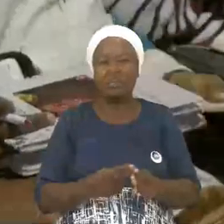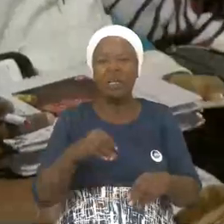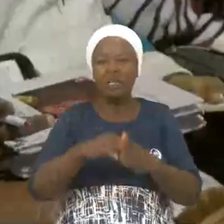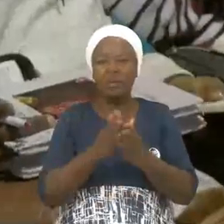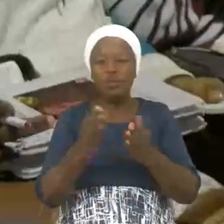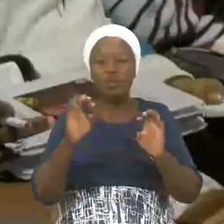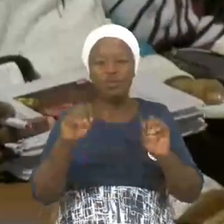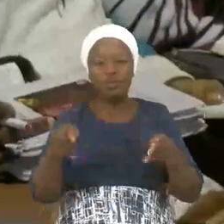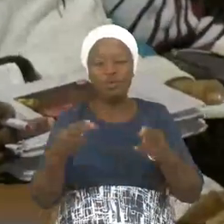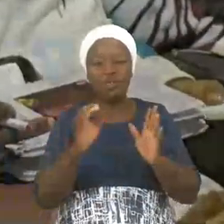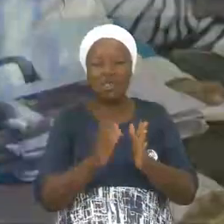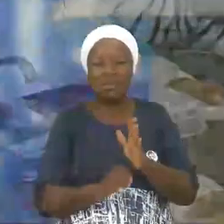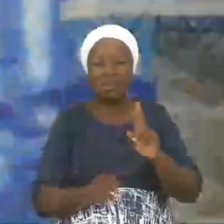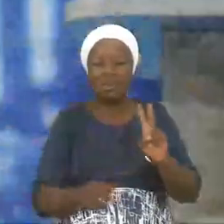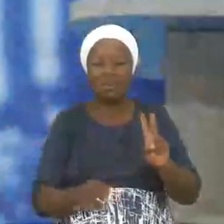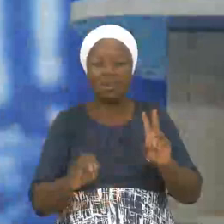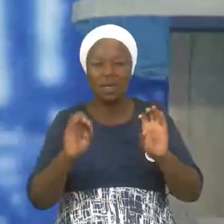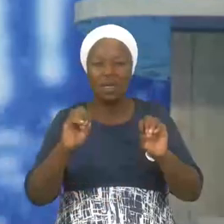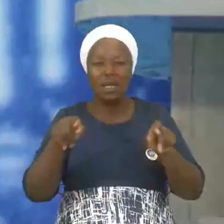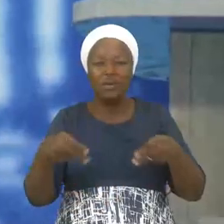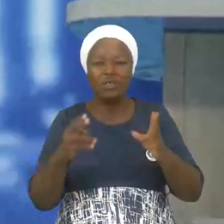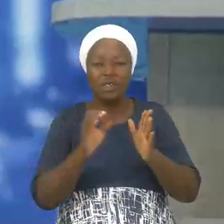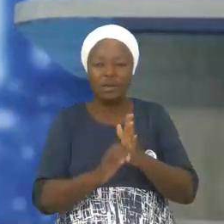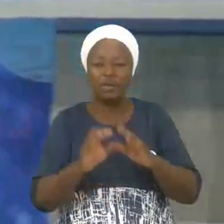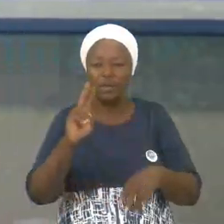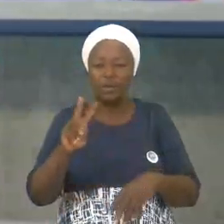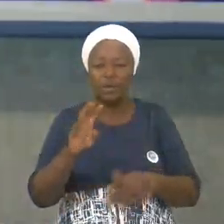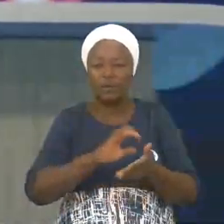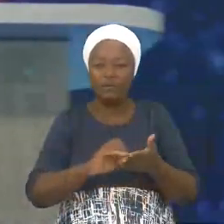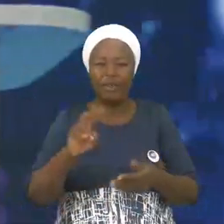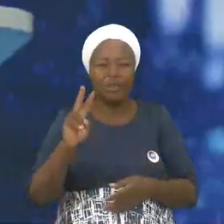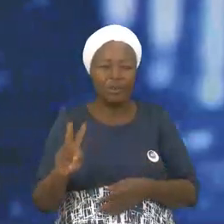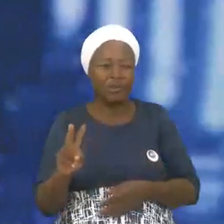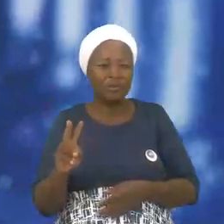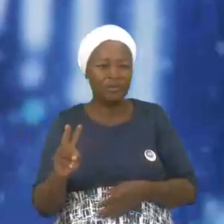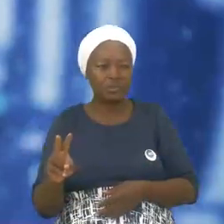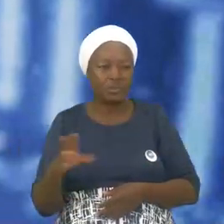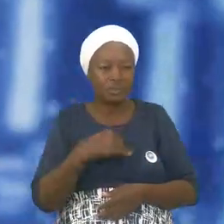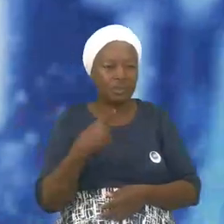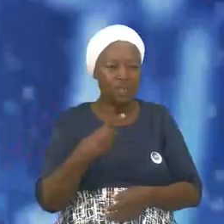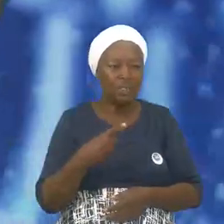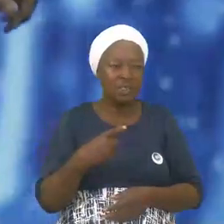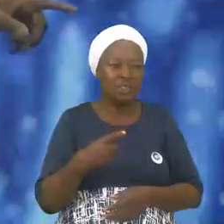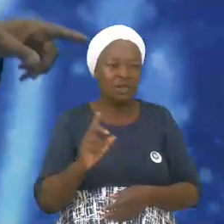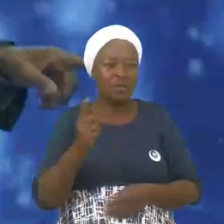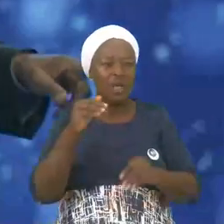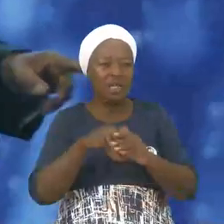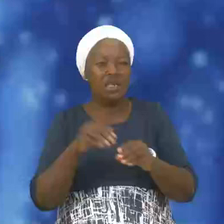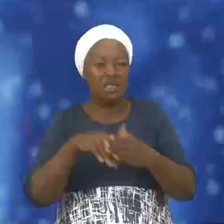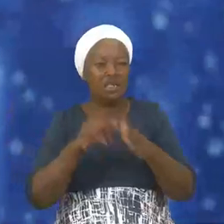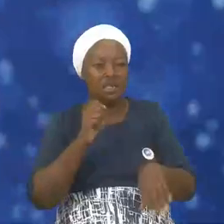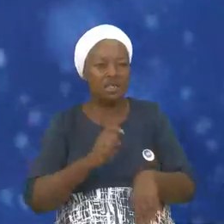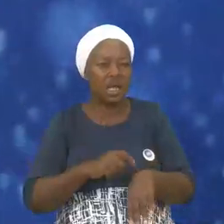dans ta vie au nom de Jésus. Éphésiens chapitre 2, Éphésiens 2, lisons le